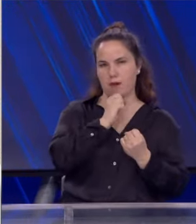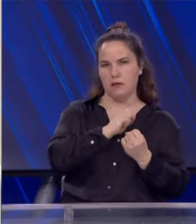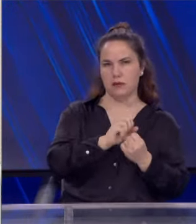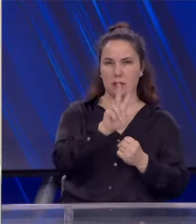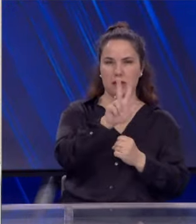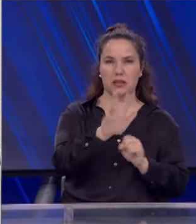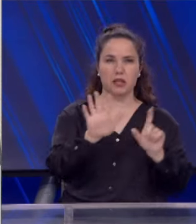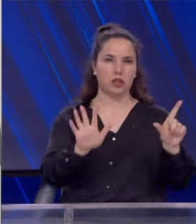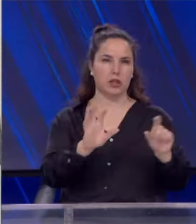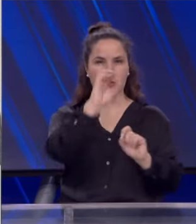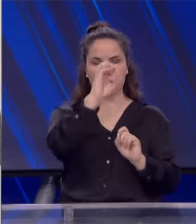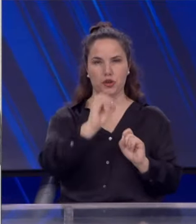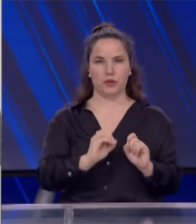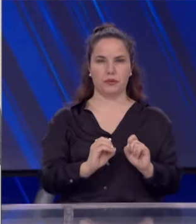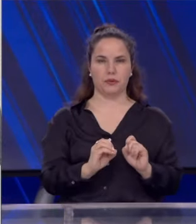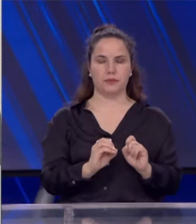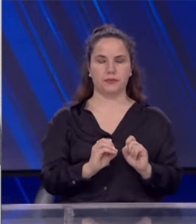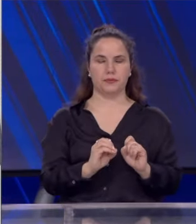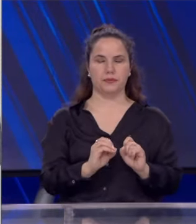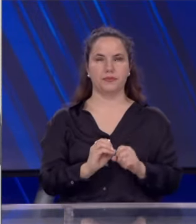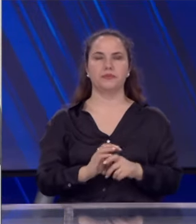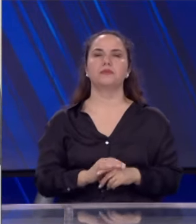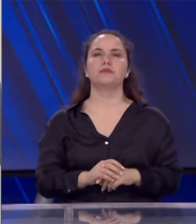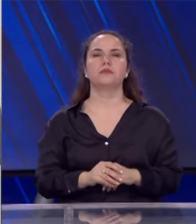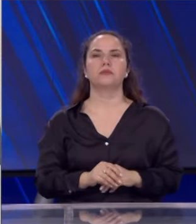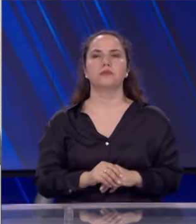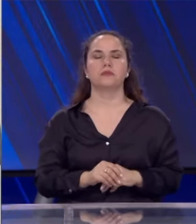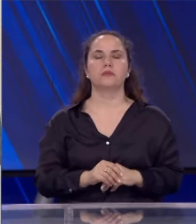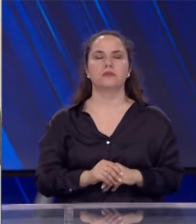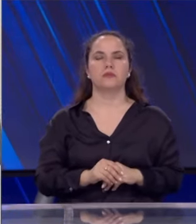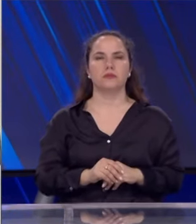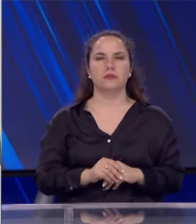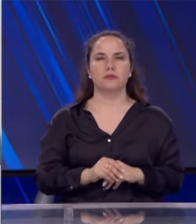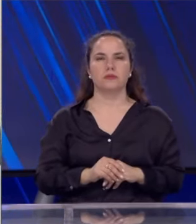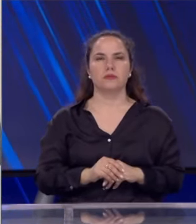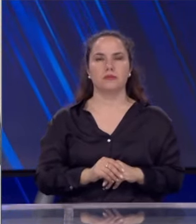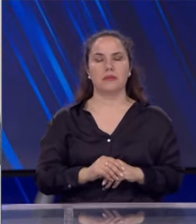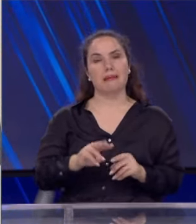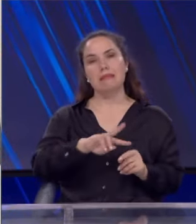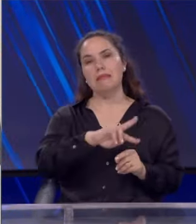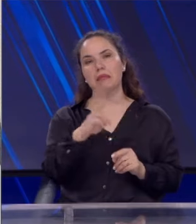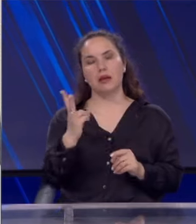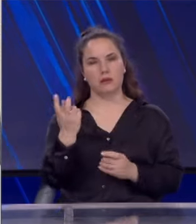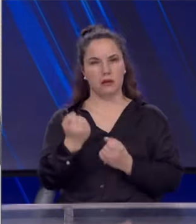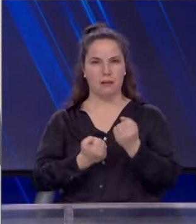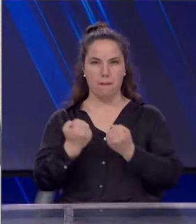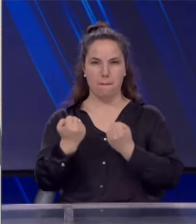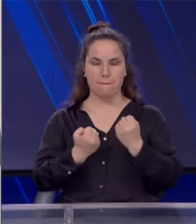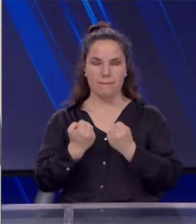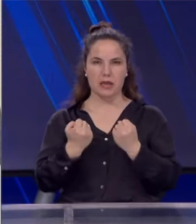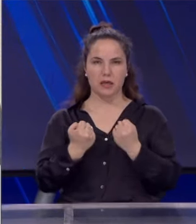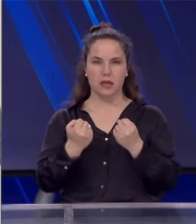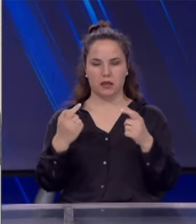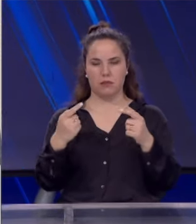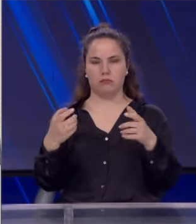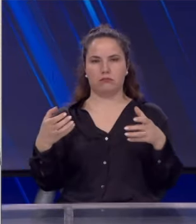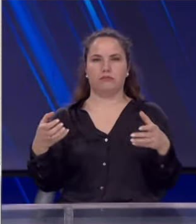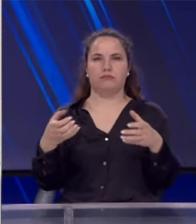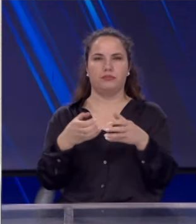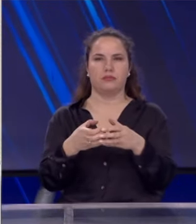37% e flotës. Dhe ndërsa kategoritë ose grupi i mjeteve,